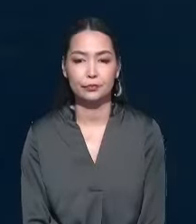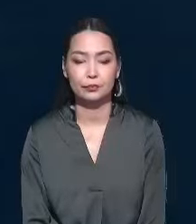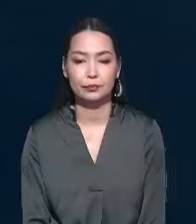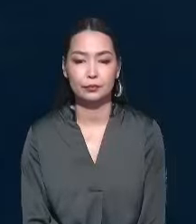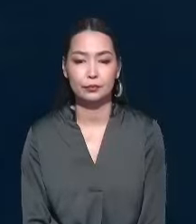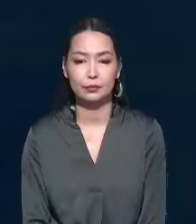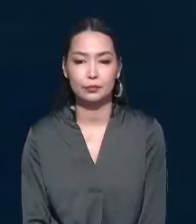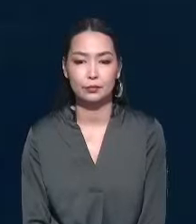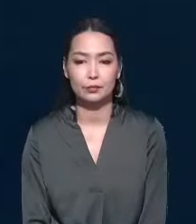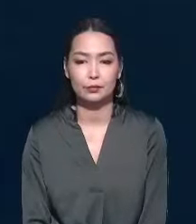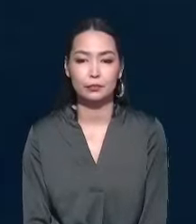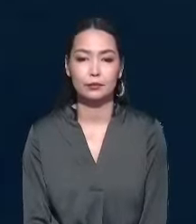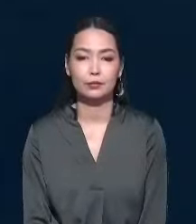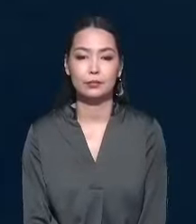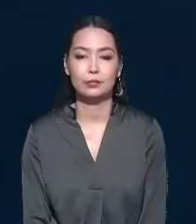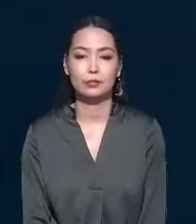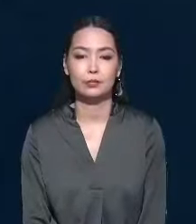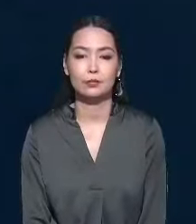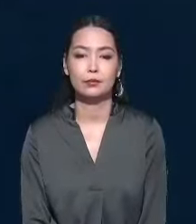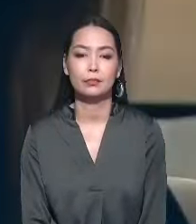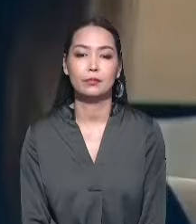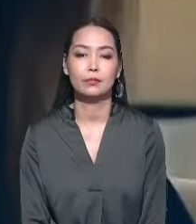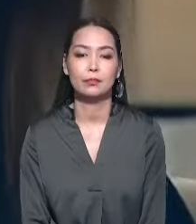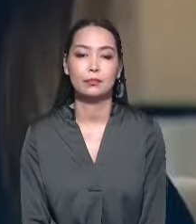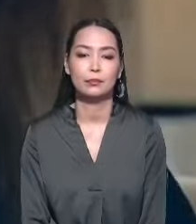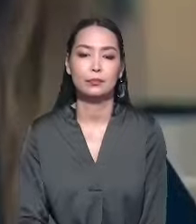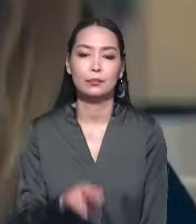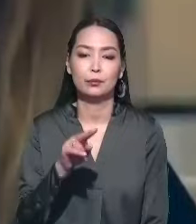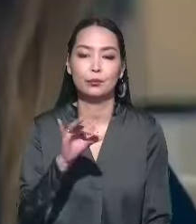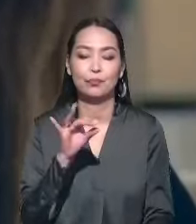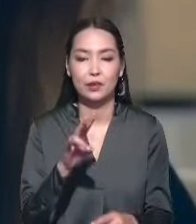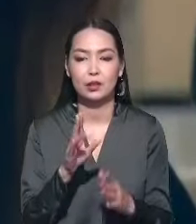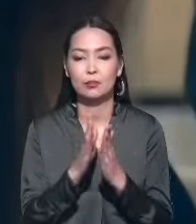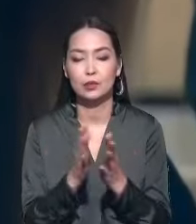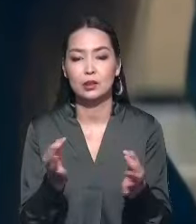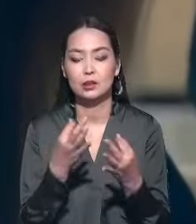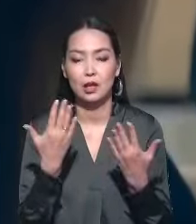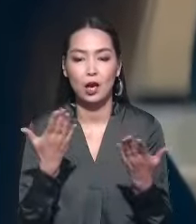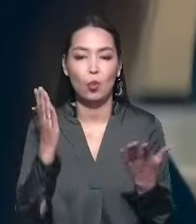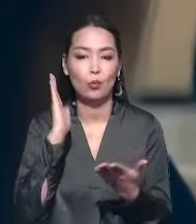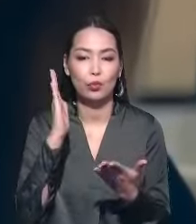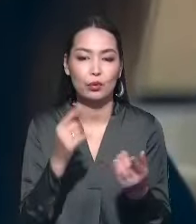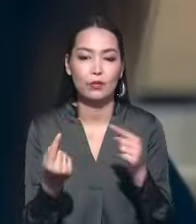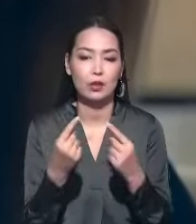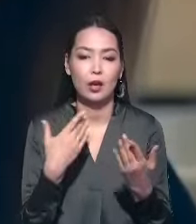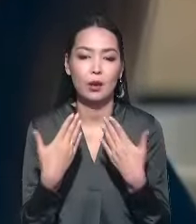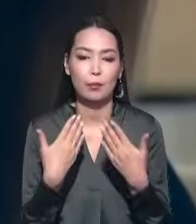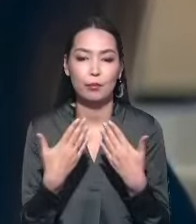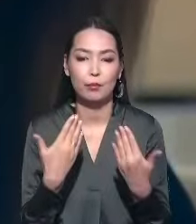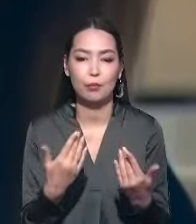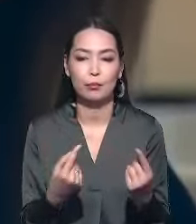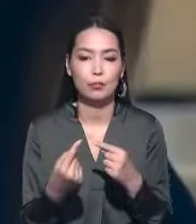Владимир Владимирович, скажите, пожалуйста, каково будущее взаимоотношений